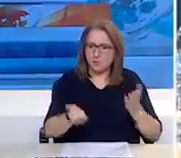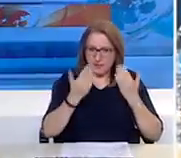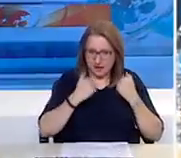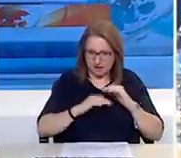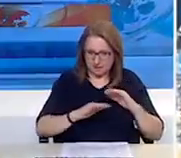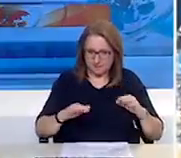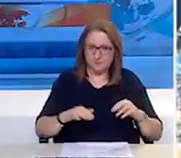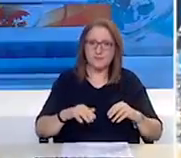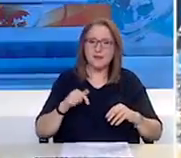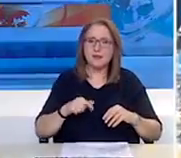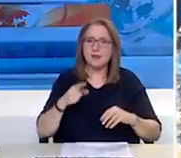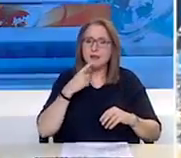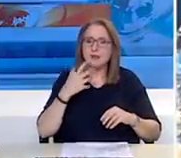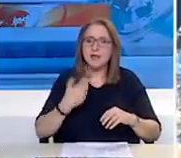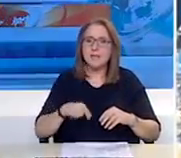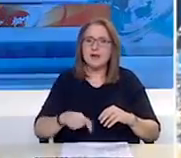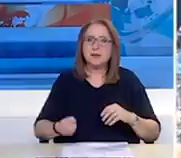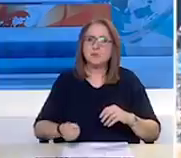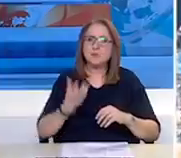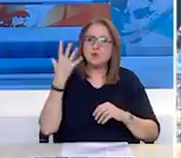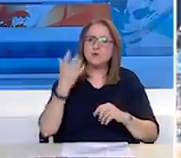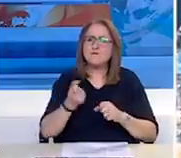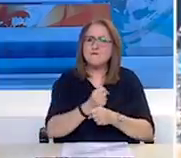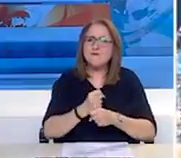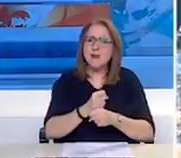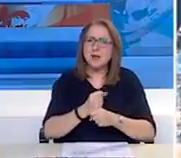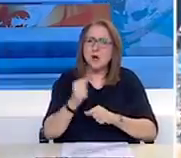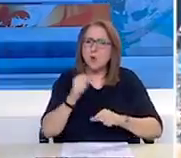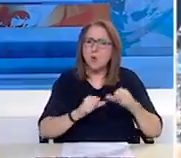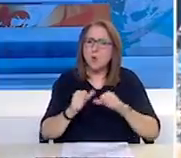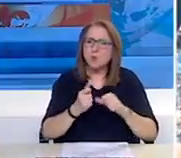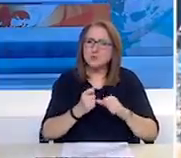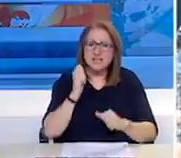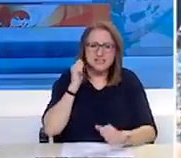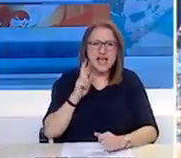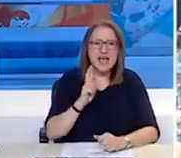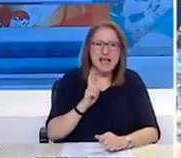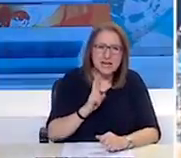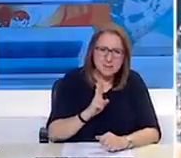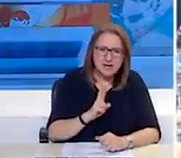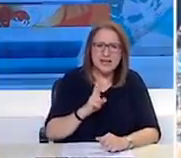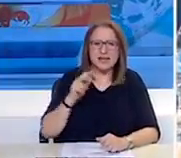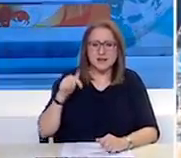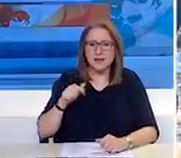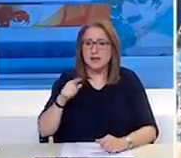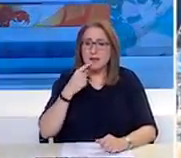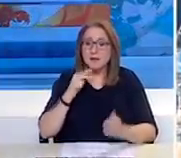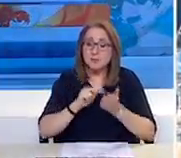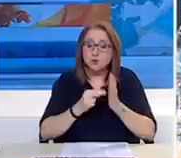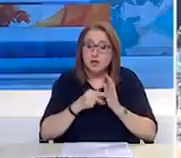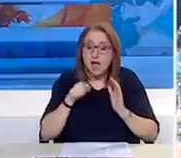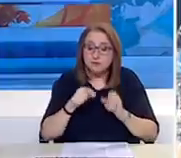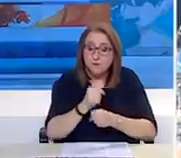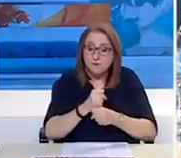αγκιοτενσίνης καταρχάς, όπως η ραμιπρίλη, η λυσινοπρίλη και όλα τα φάρμακα που η φαρμακευτική τους ονομασία, προσοχή, όχι η εμπορική,